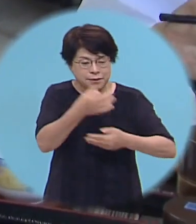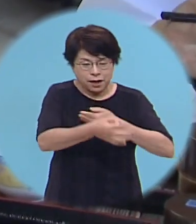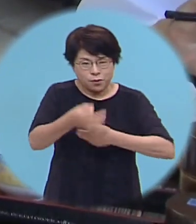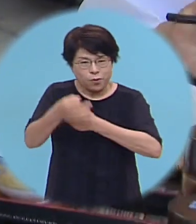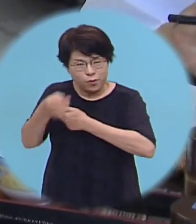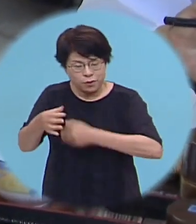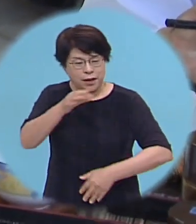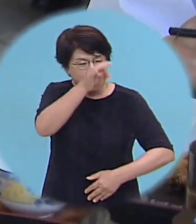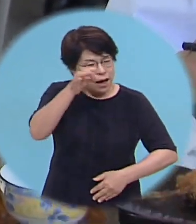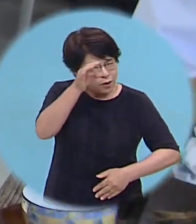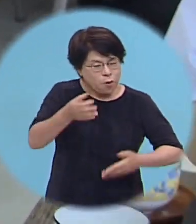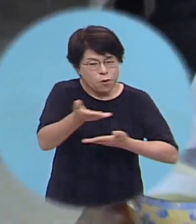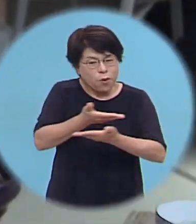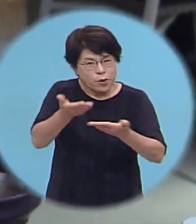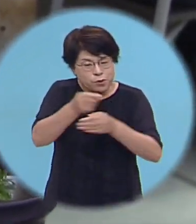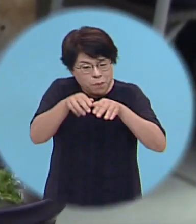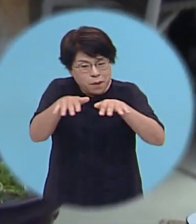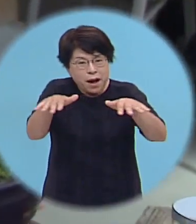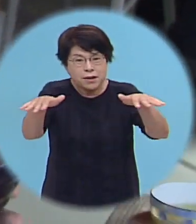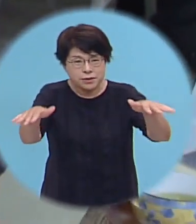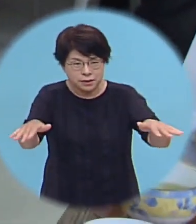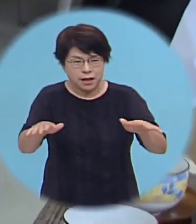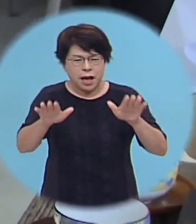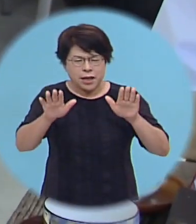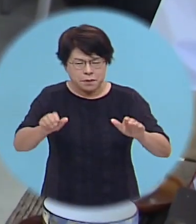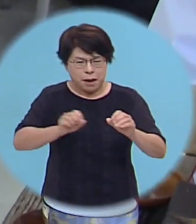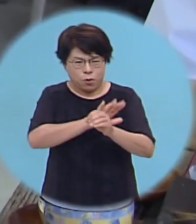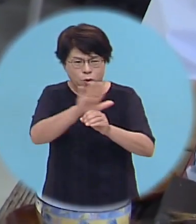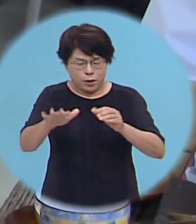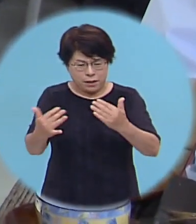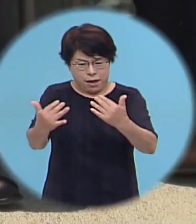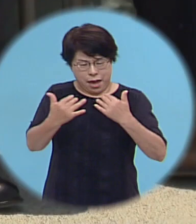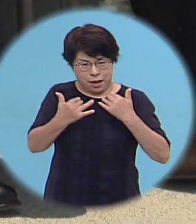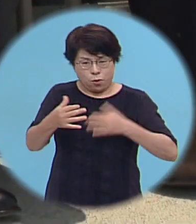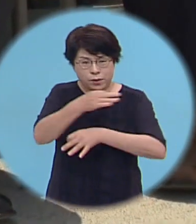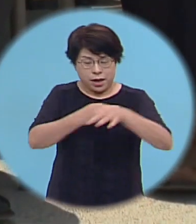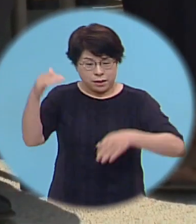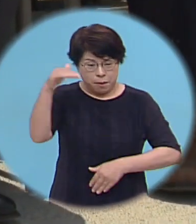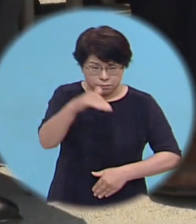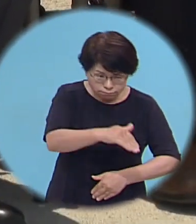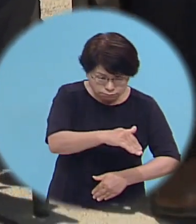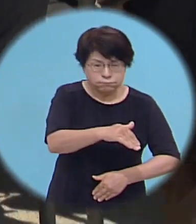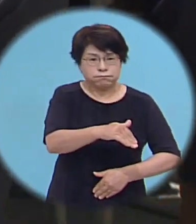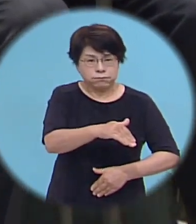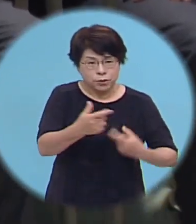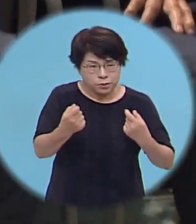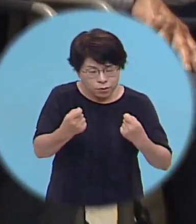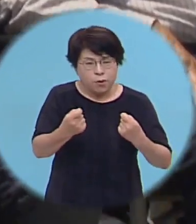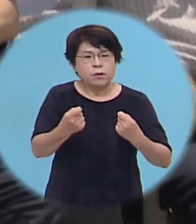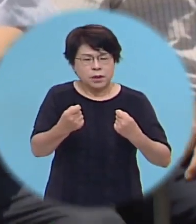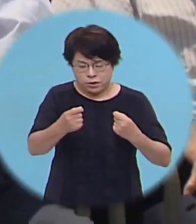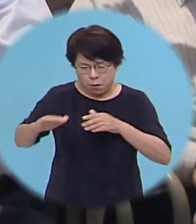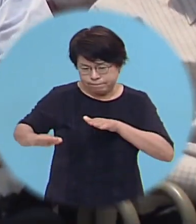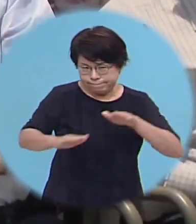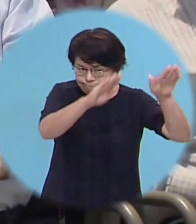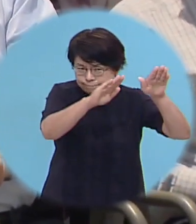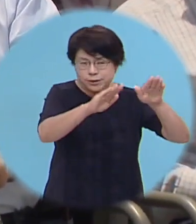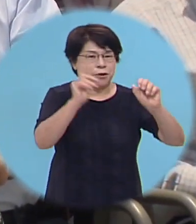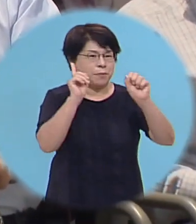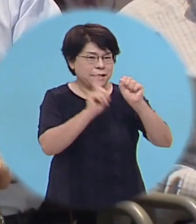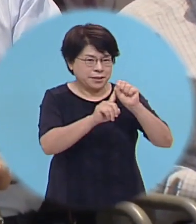し、新型コロナウイルスの影響で打撃を受けた地域経済をみんなで盛り上げることを目指しています